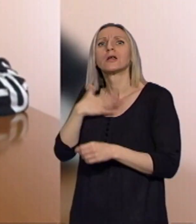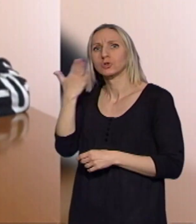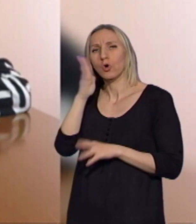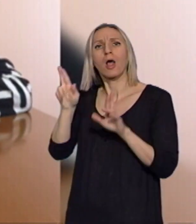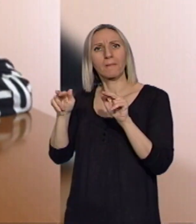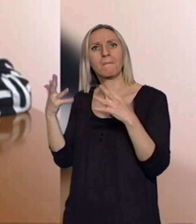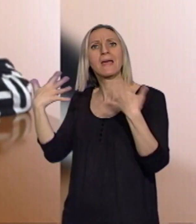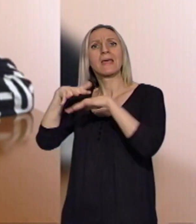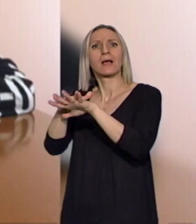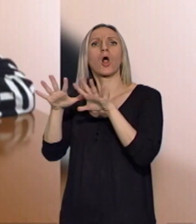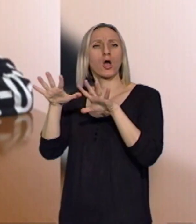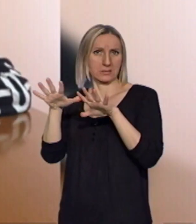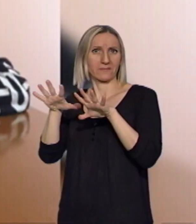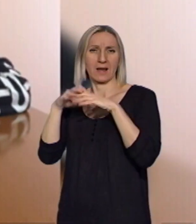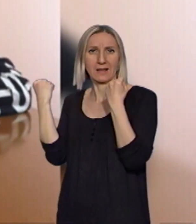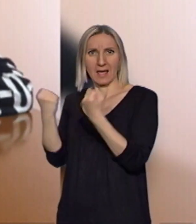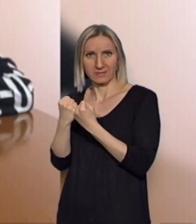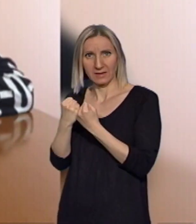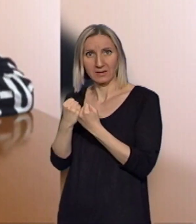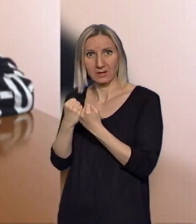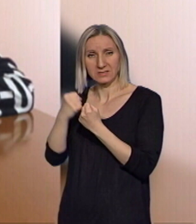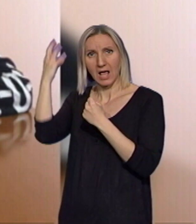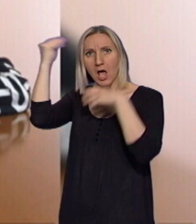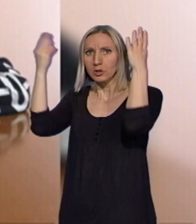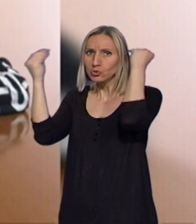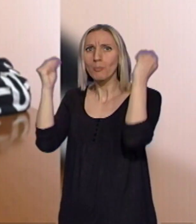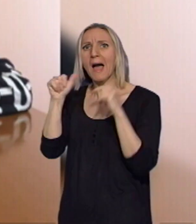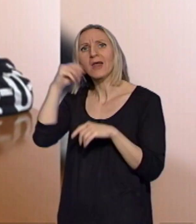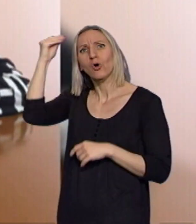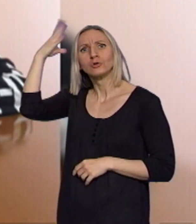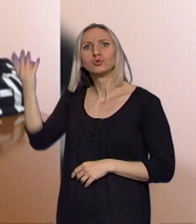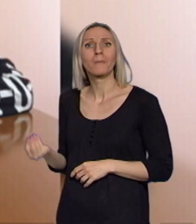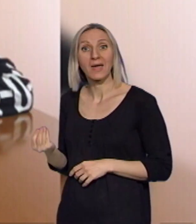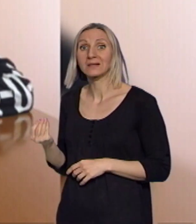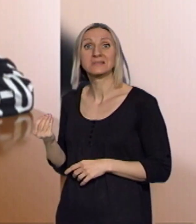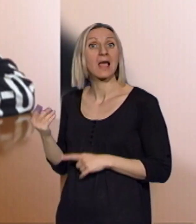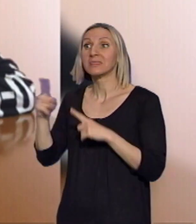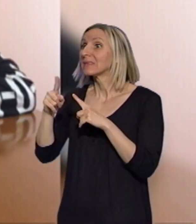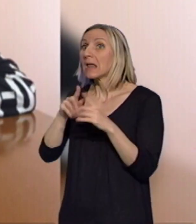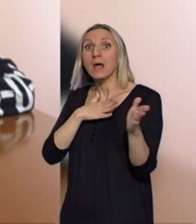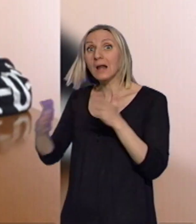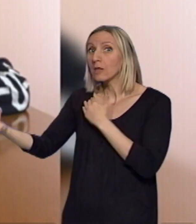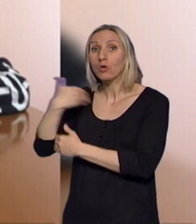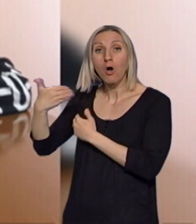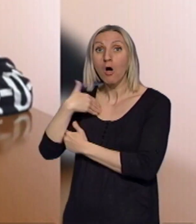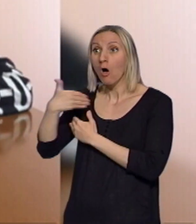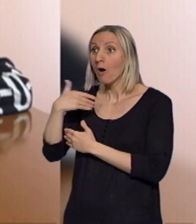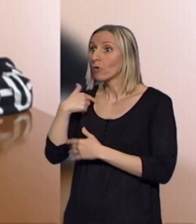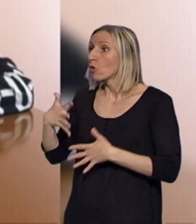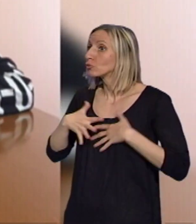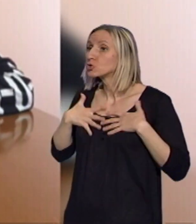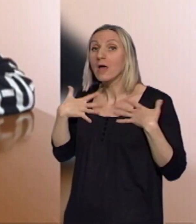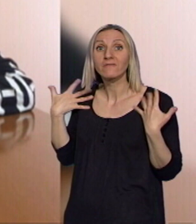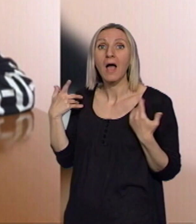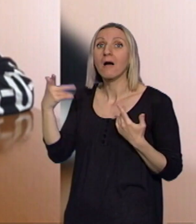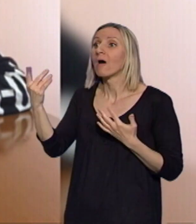inkluzivnu radionicu Čupavkovi Čuperci na kojoj je Tijana redovno dolazila i tu nas je oduševljavala svojim prisustvom koliko je